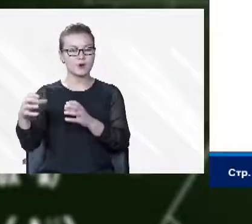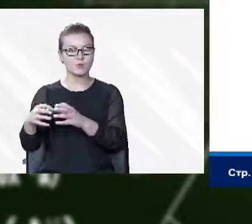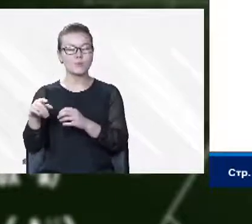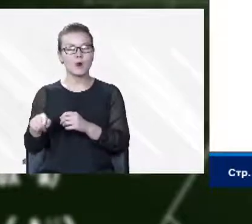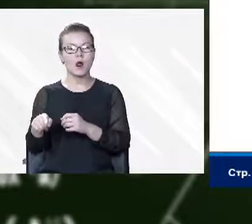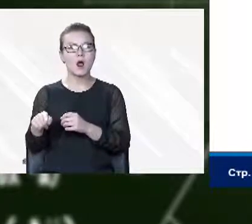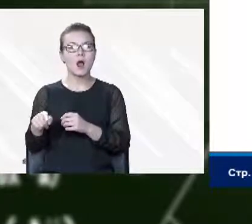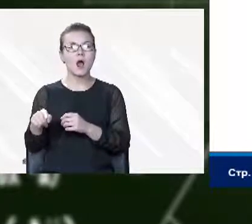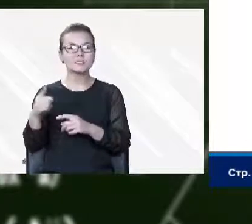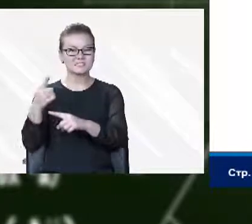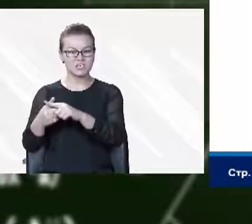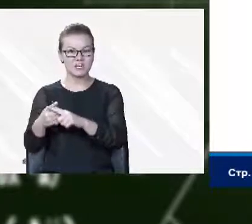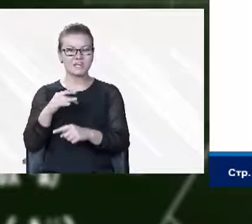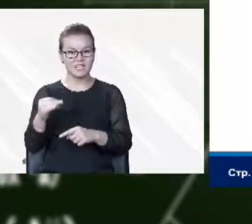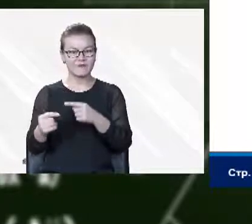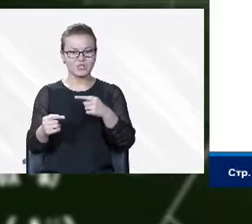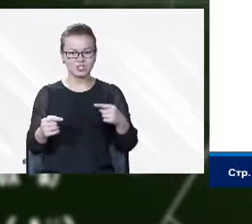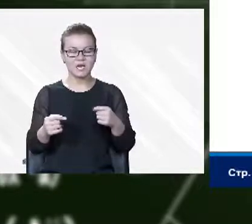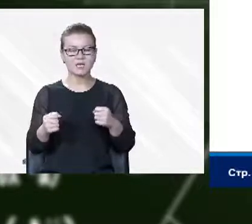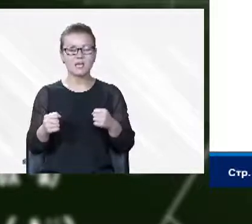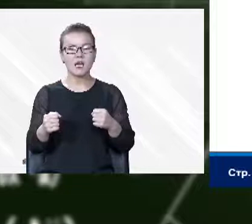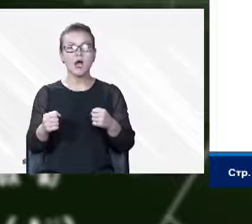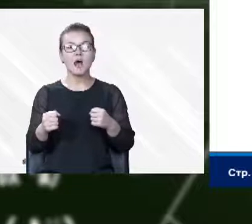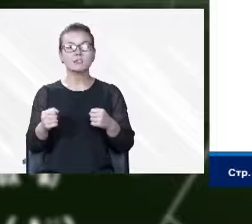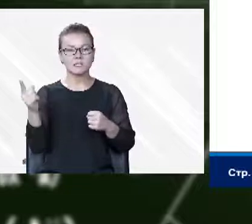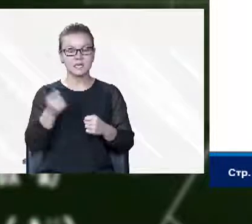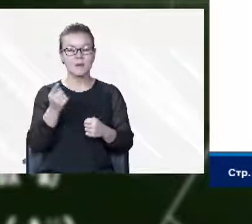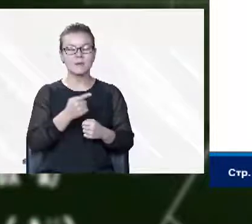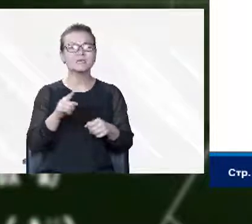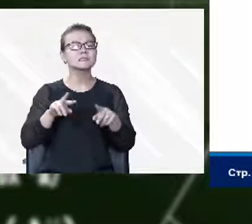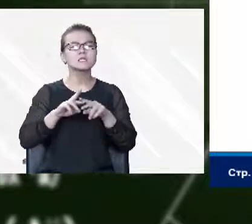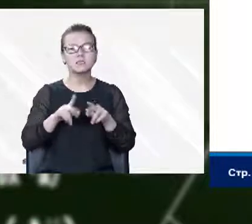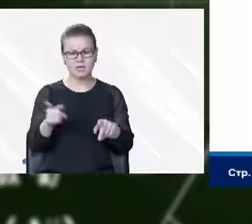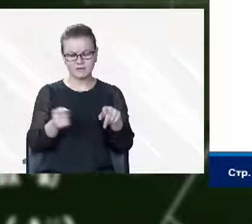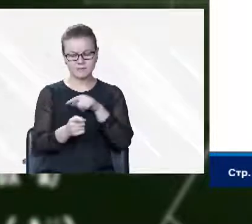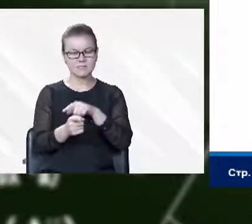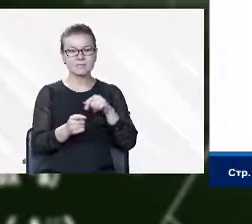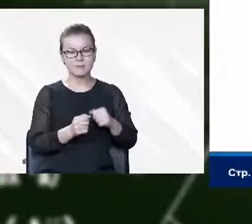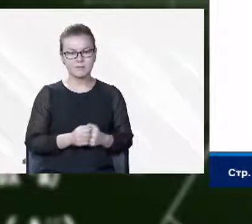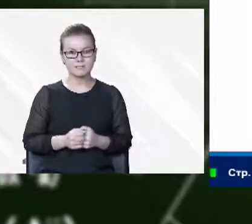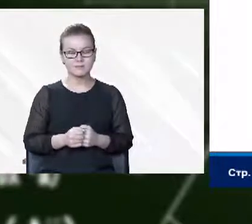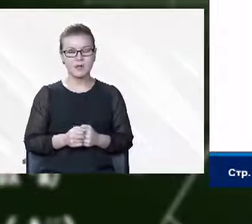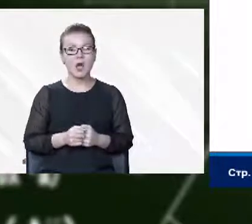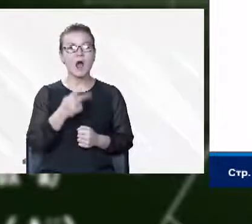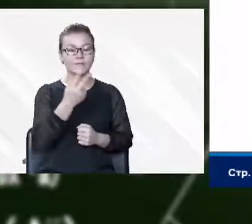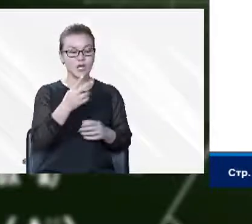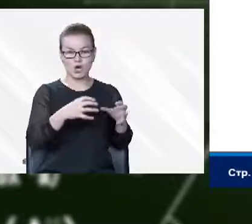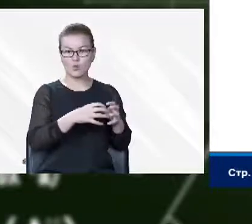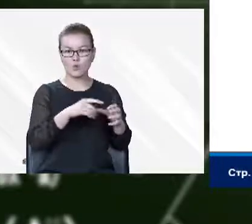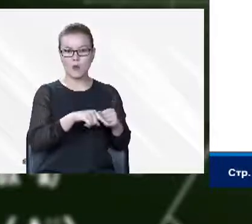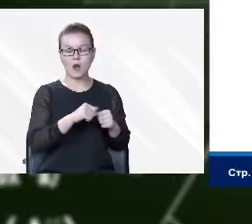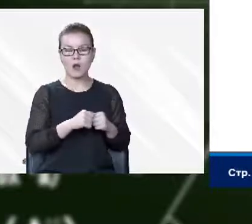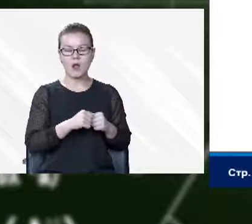группа – сложение и вычитание дробей с одинаковыми знаменателями. Вторая